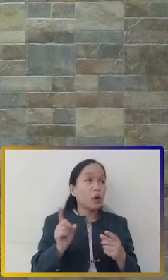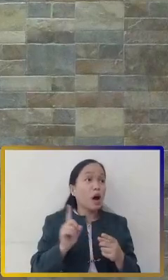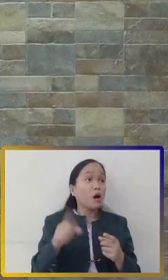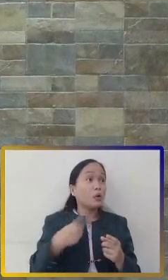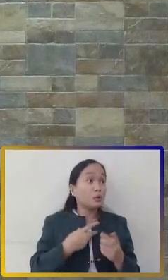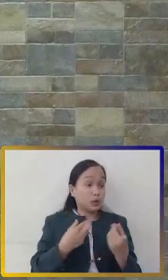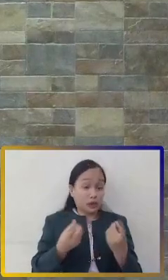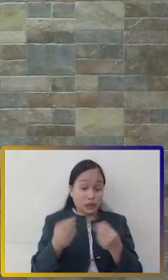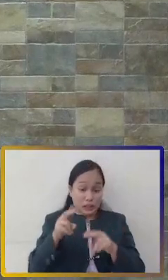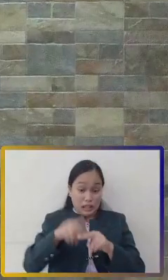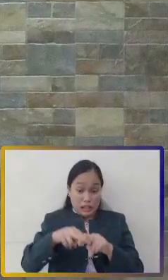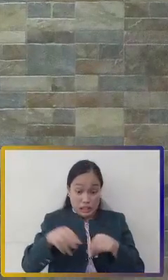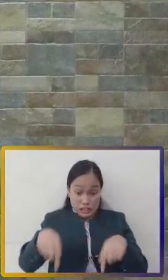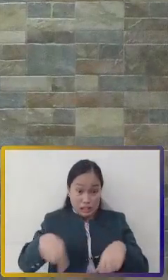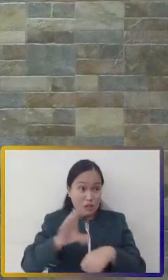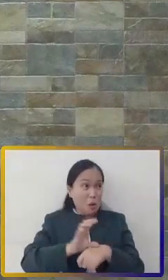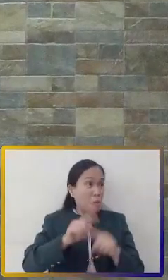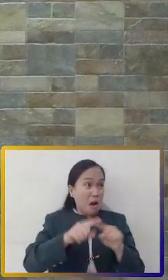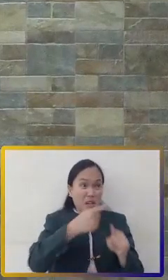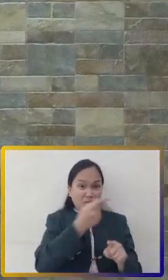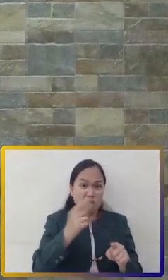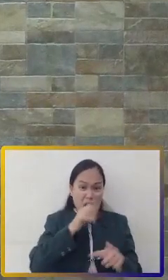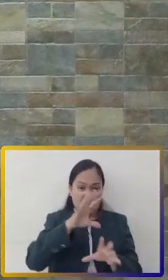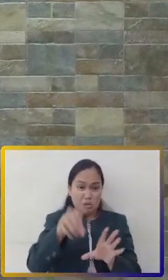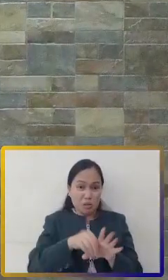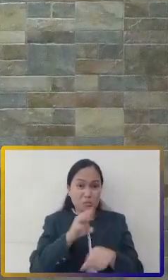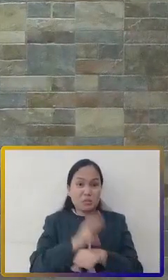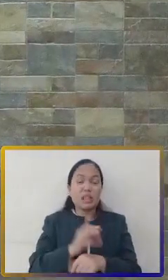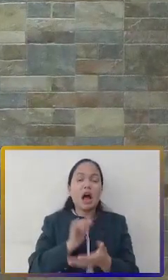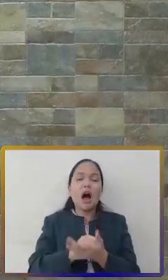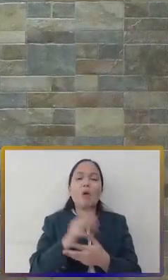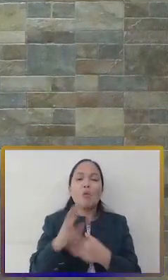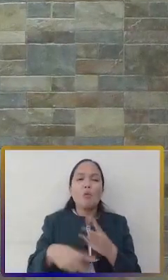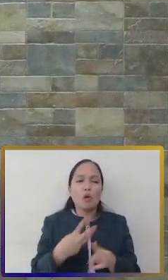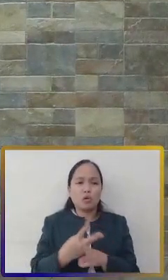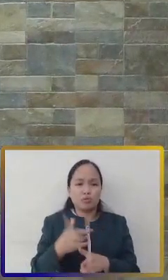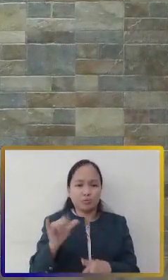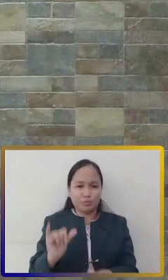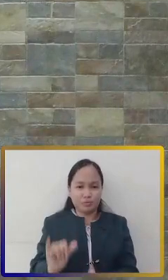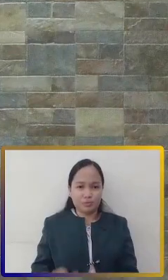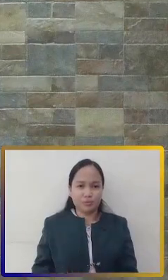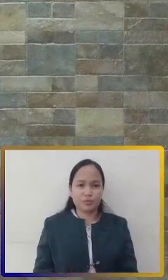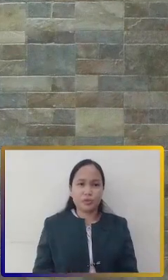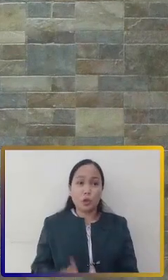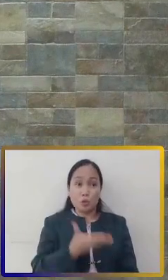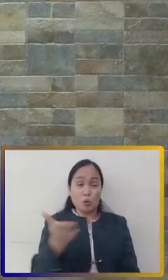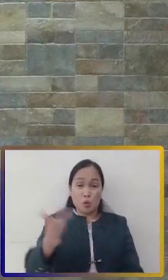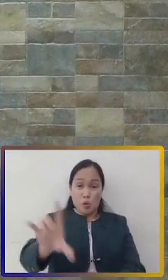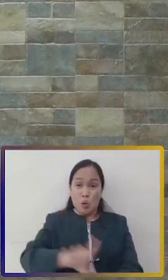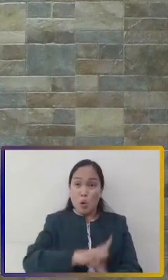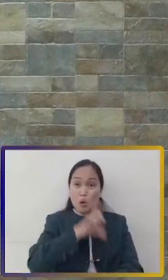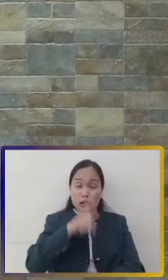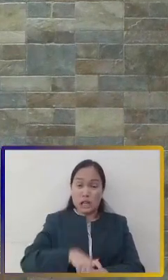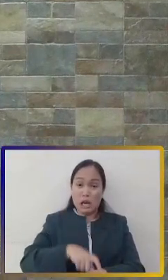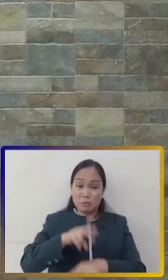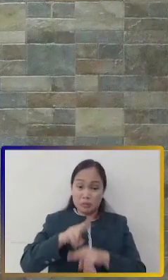sa simbahan na ito at hindi ka pa nag-involve sa ministry, that's carnality. Yung matagal na tayong nakaupo at pupunta sa simbahan na